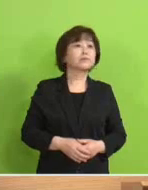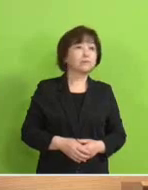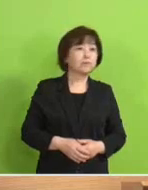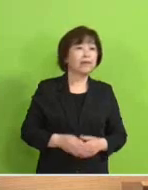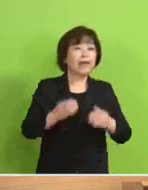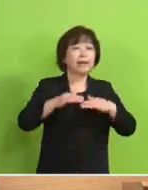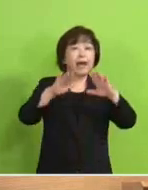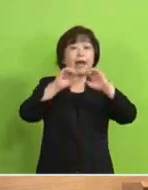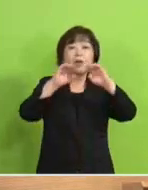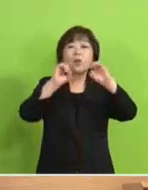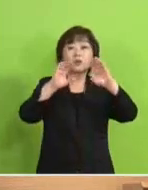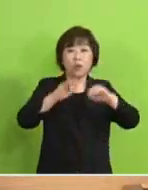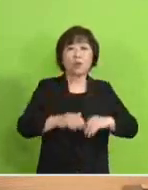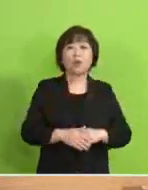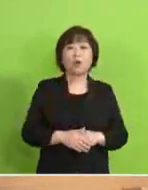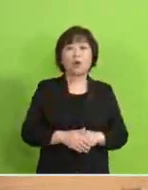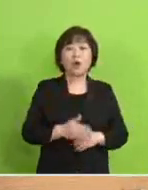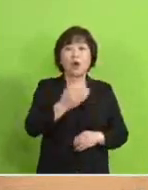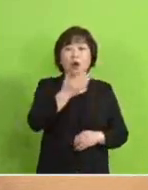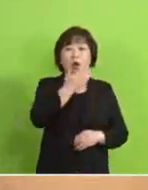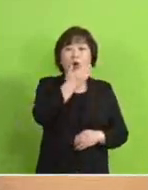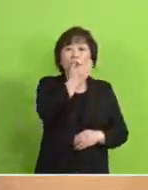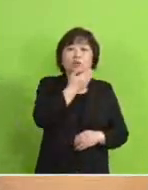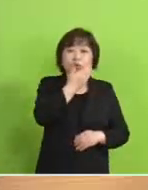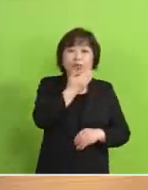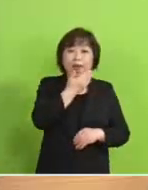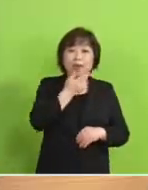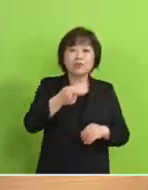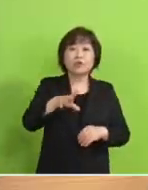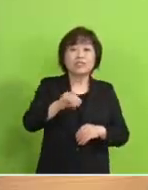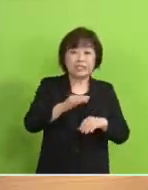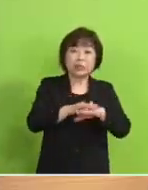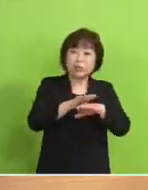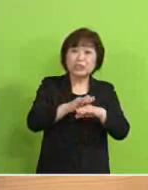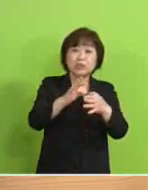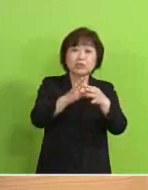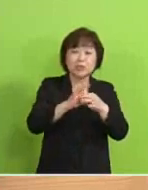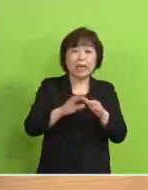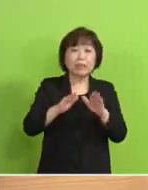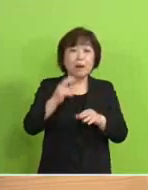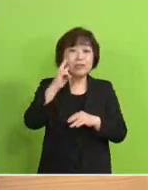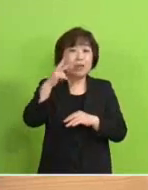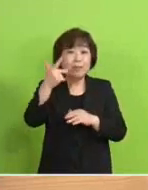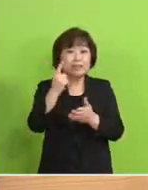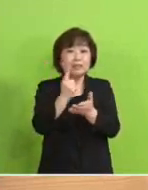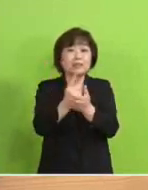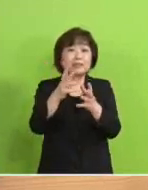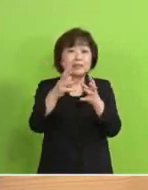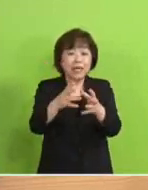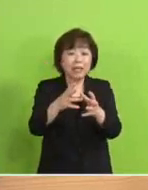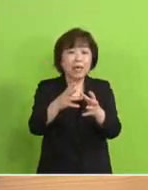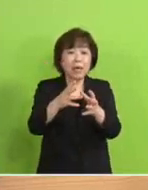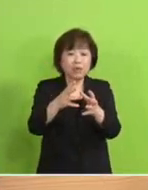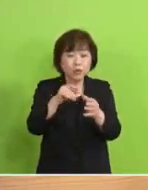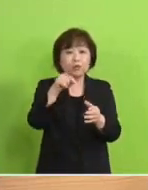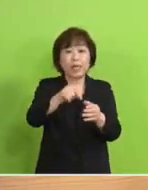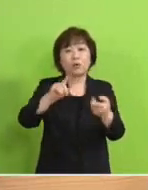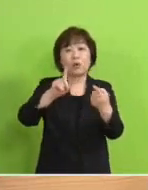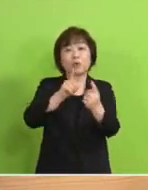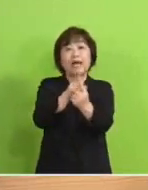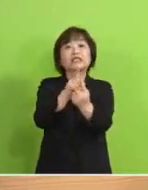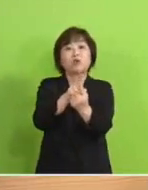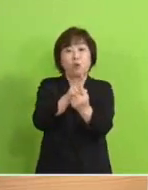はい、南海放送です。はい、重点措置についてなんですけれども、はい、現在、松山市のみを要請の対象にされる、